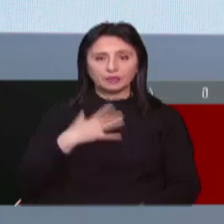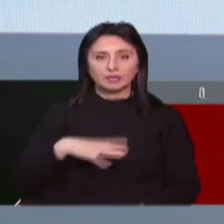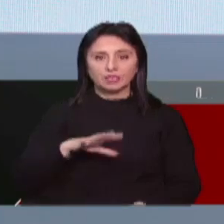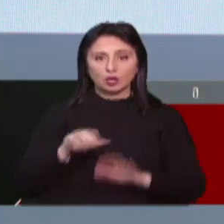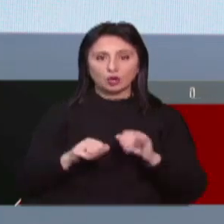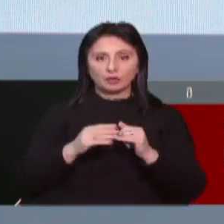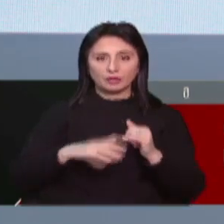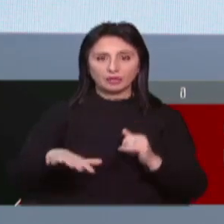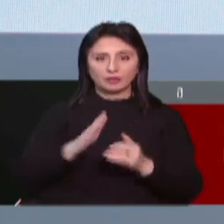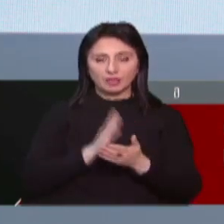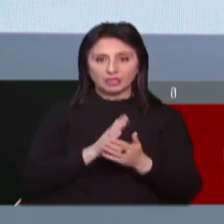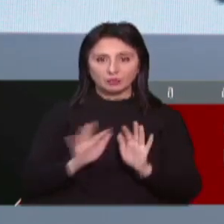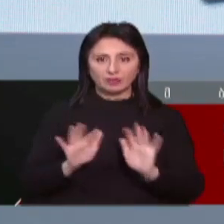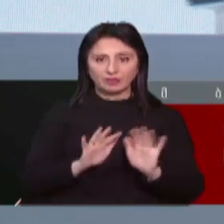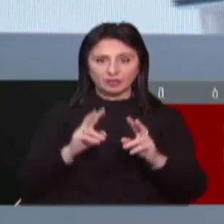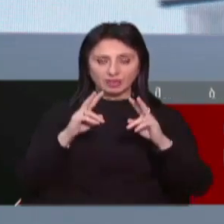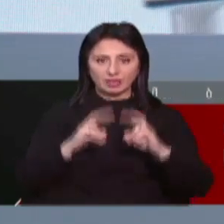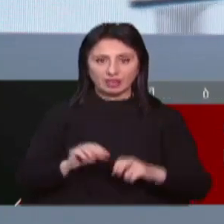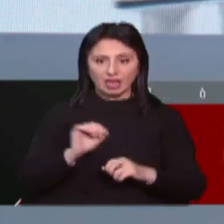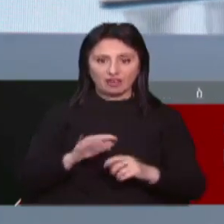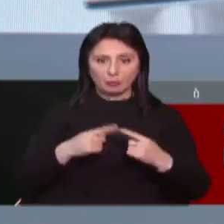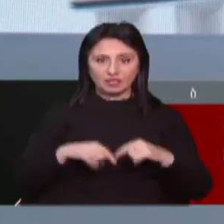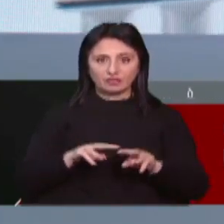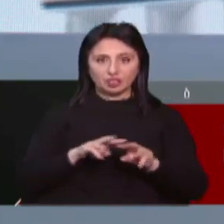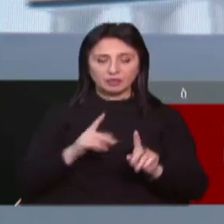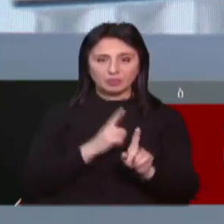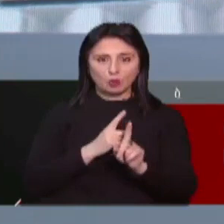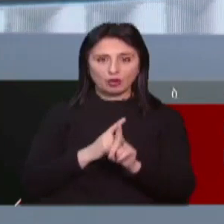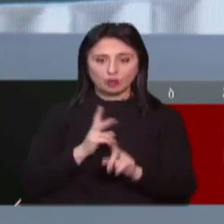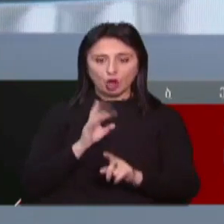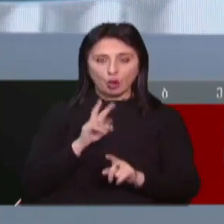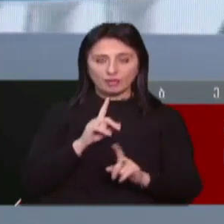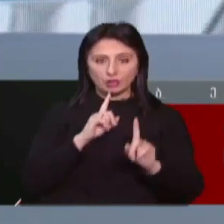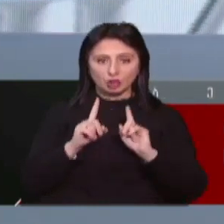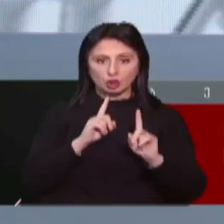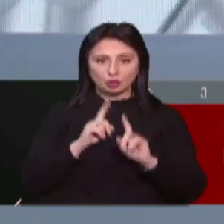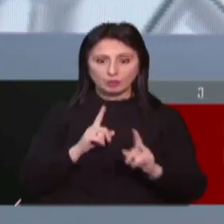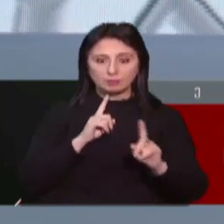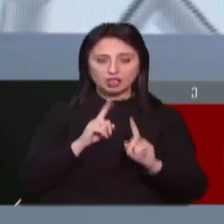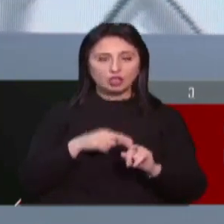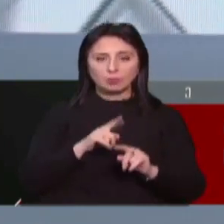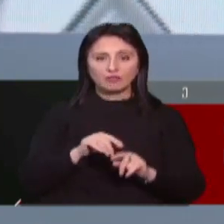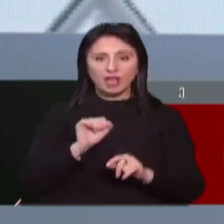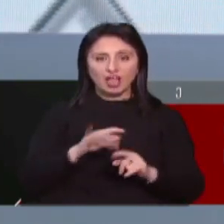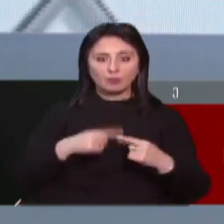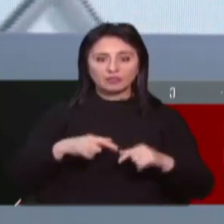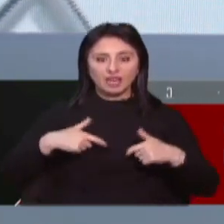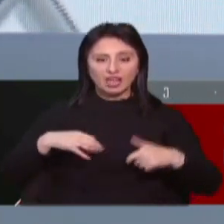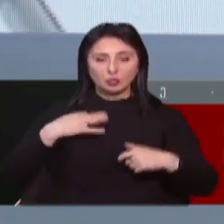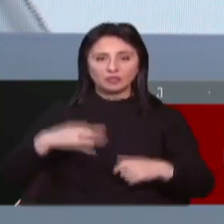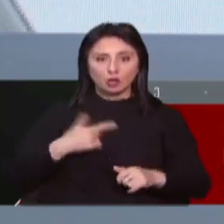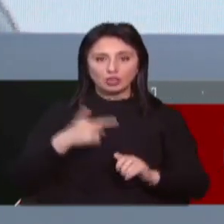საქართველოს ოკუპირებულ ტერიტორიებზე არსებული ვითარება განიხილეს ევროპის საბჭოს მინისტრთა მოადგილეების კომიტეტის სხდომაზე. მსჯელობის საგანი იყო ევროპის საბჭოს გენერალური